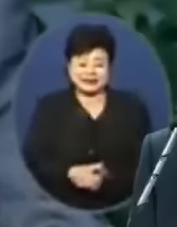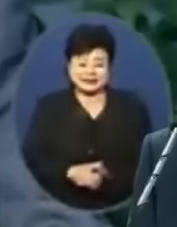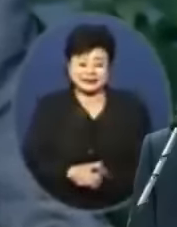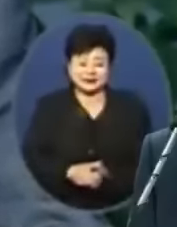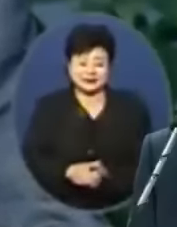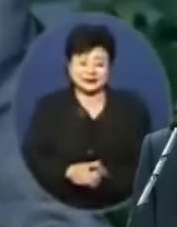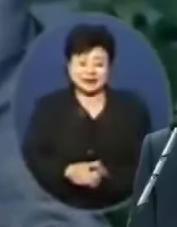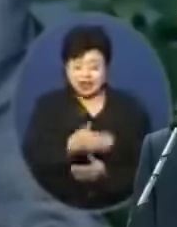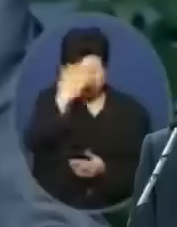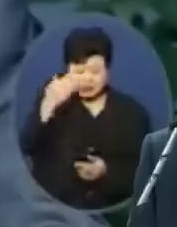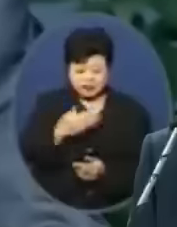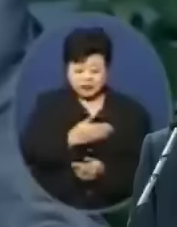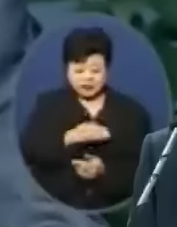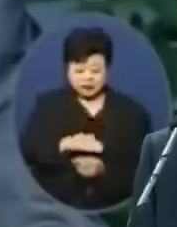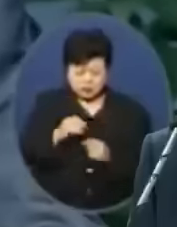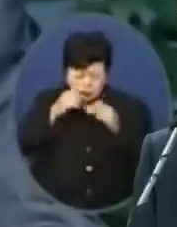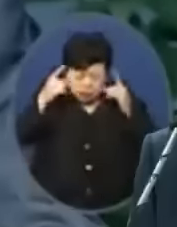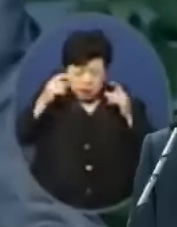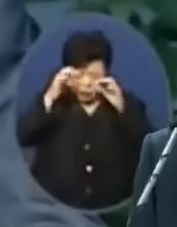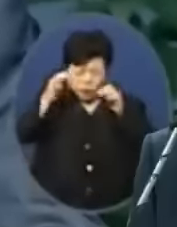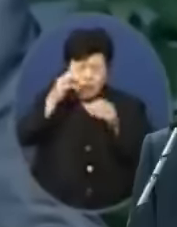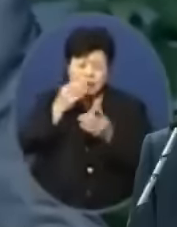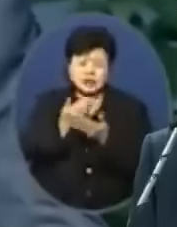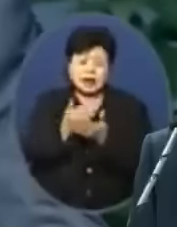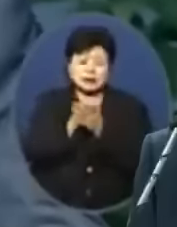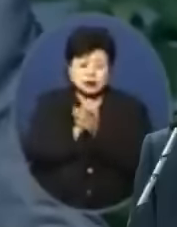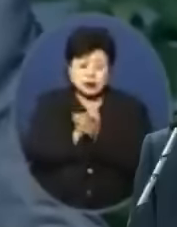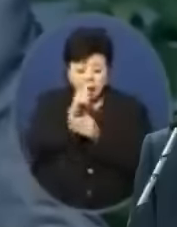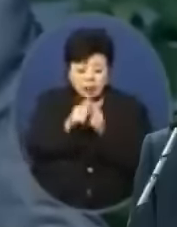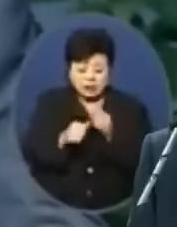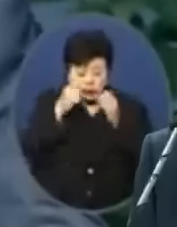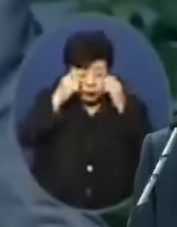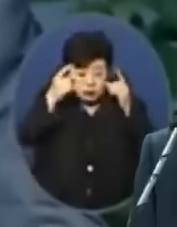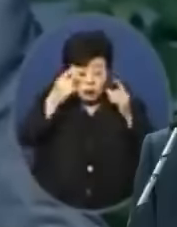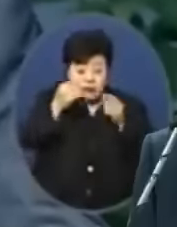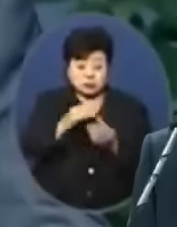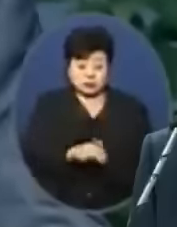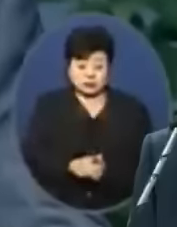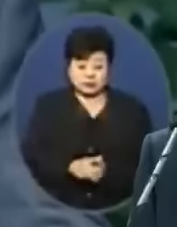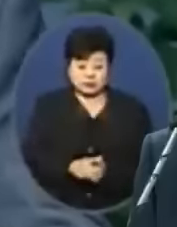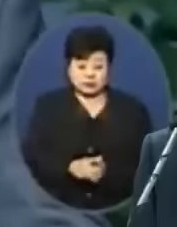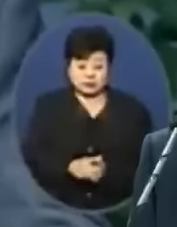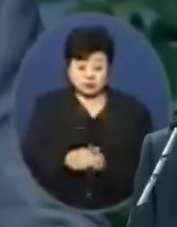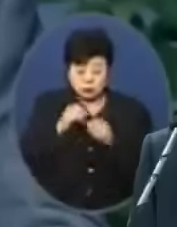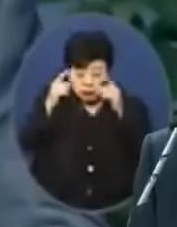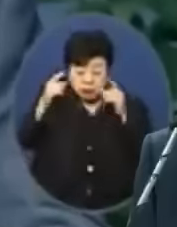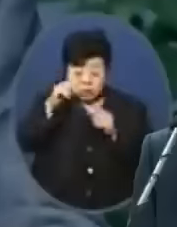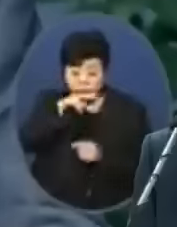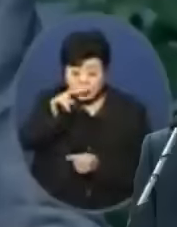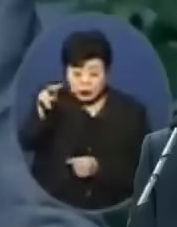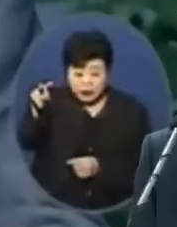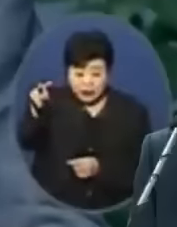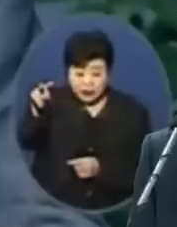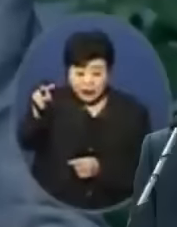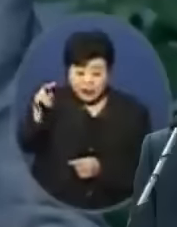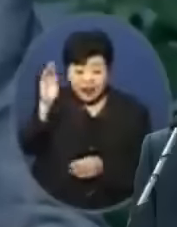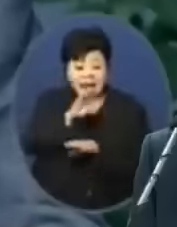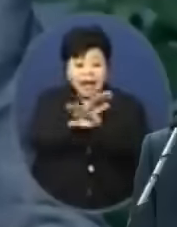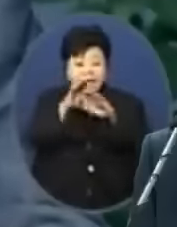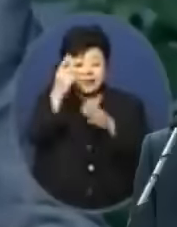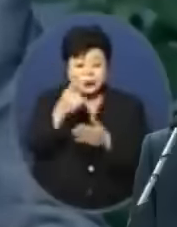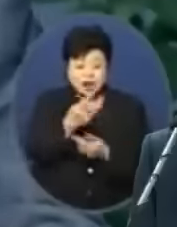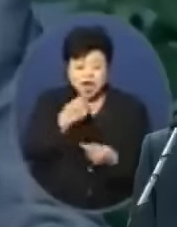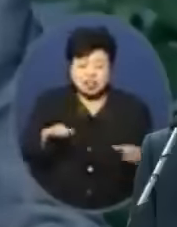이 청년의 눈을 떠서 보게 하옵소서 기도하니까 하나님이 그 눈을 띄워주셨습니다. 눈을 떠서 보니까 하늘에서